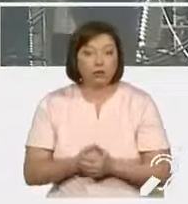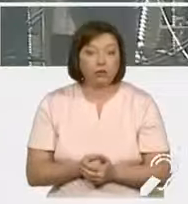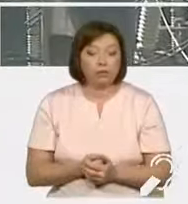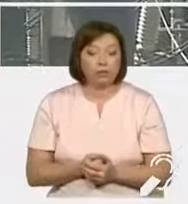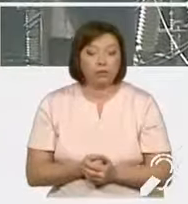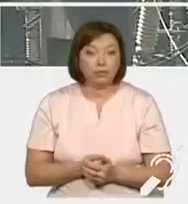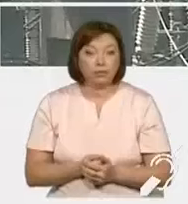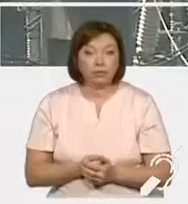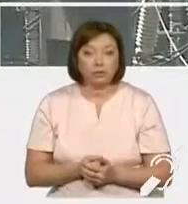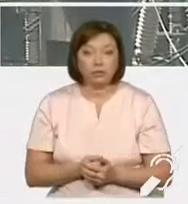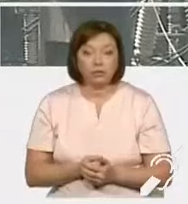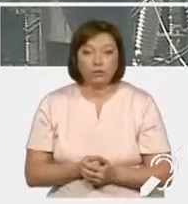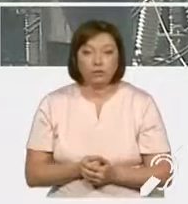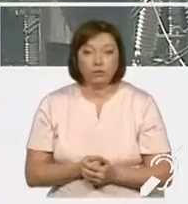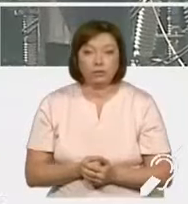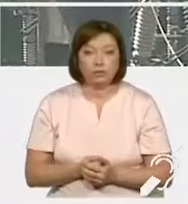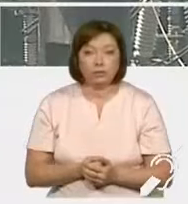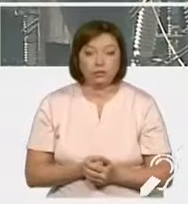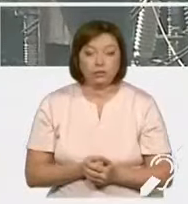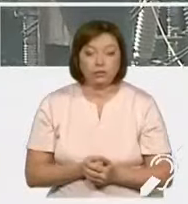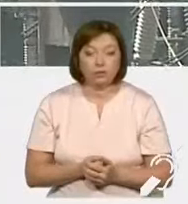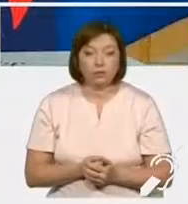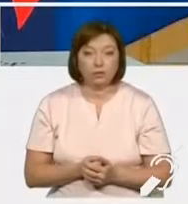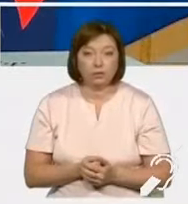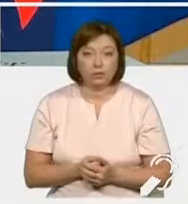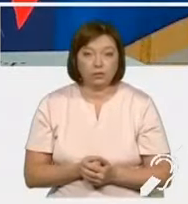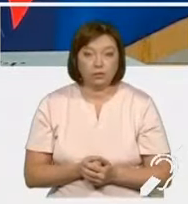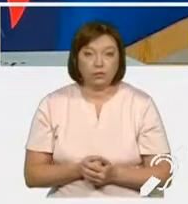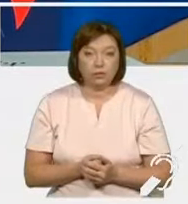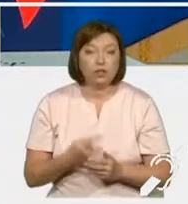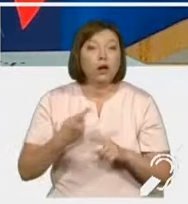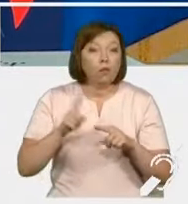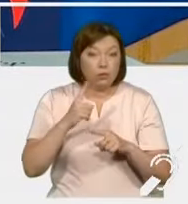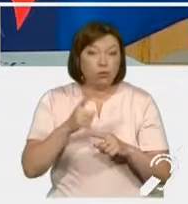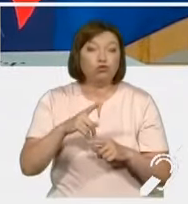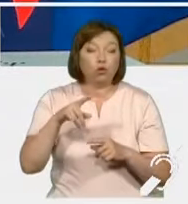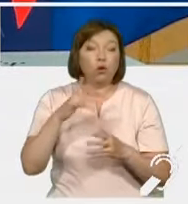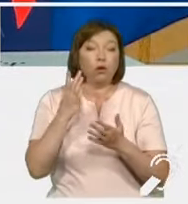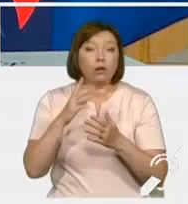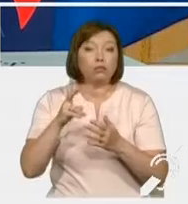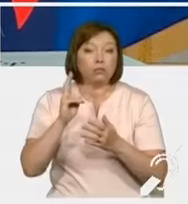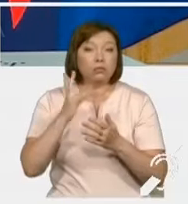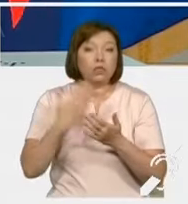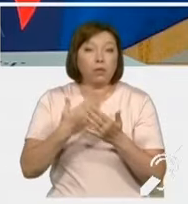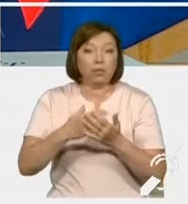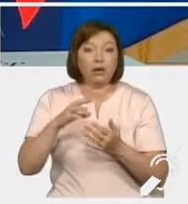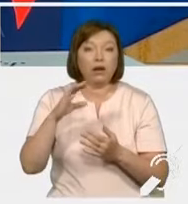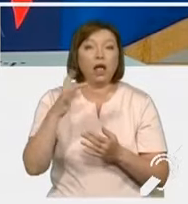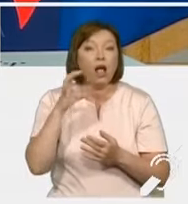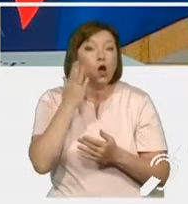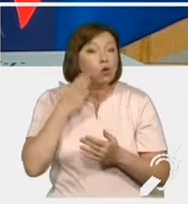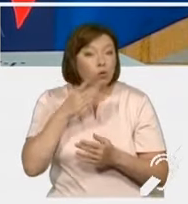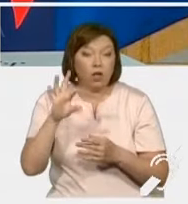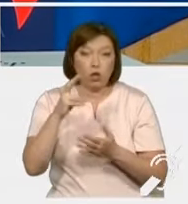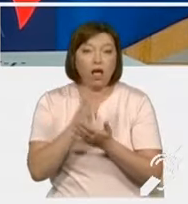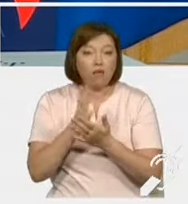piloni din lemn. România are acces la instrumente de finanțare, fiind țară membra Uniunii Europene, cum este Fondul de